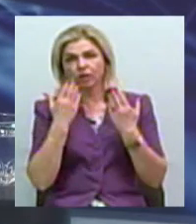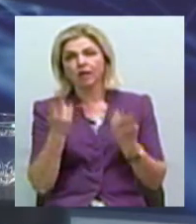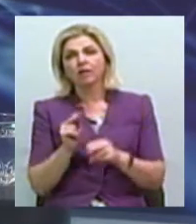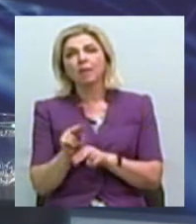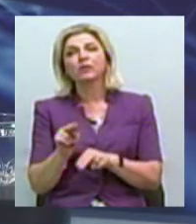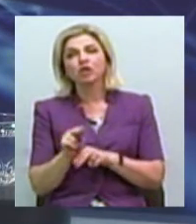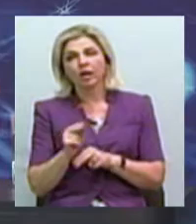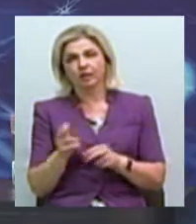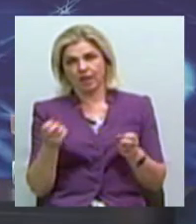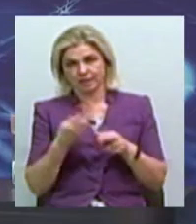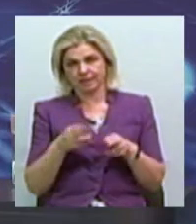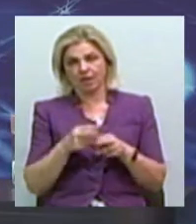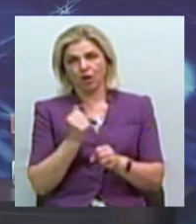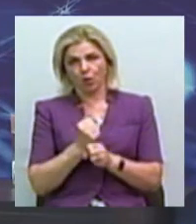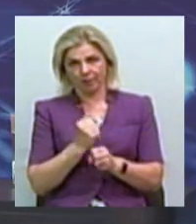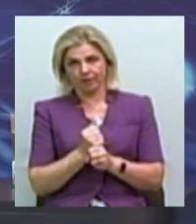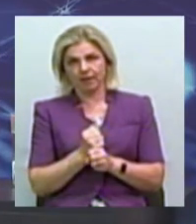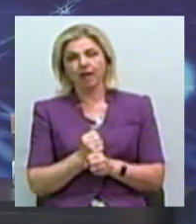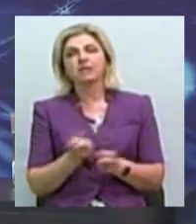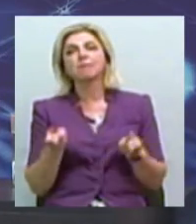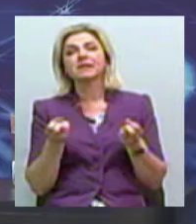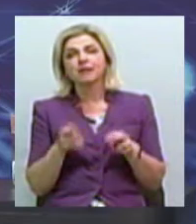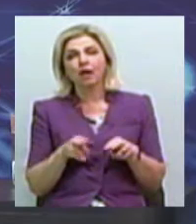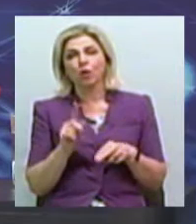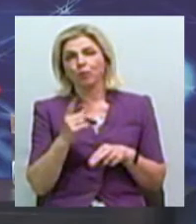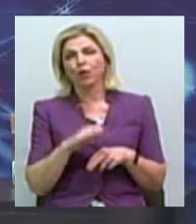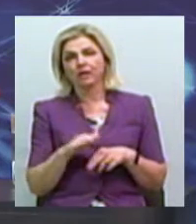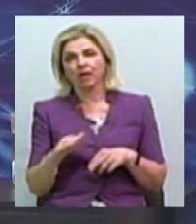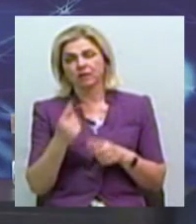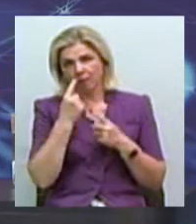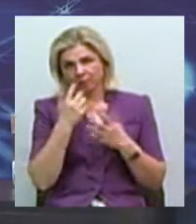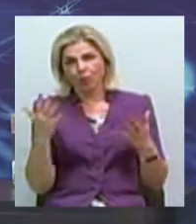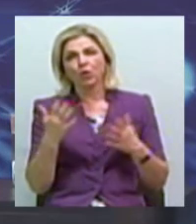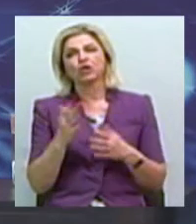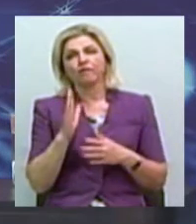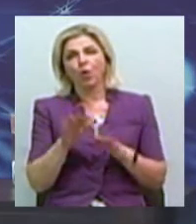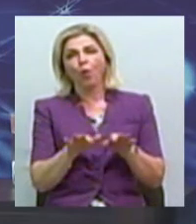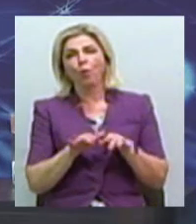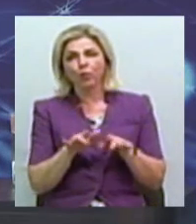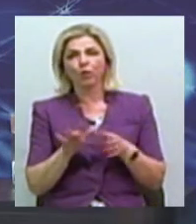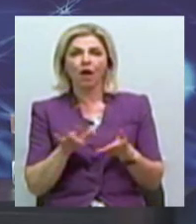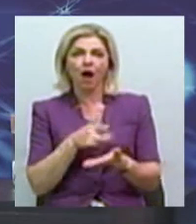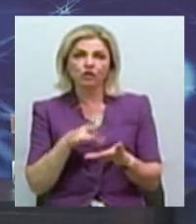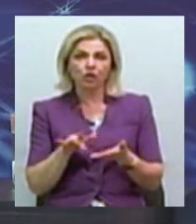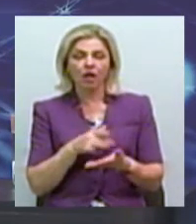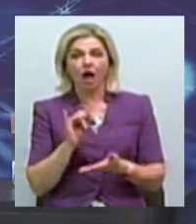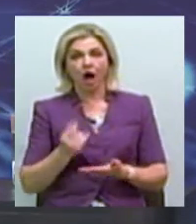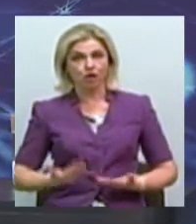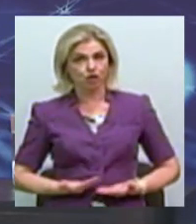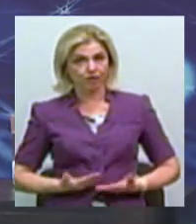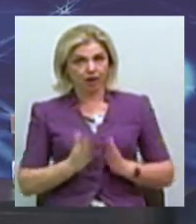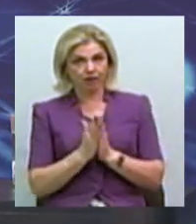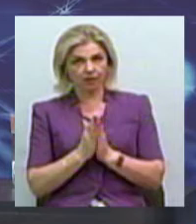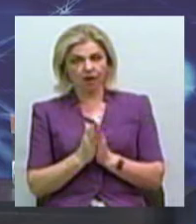робити спеціально, навмисне, тому що вони здебільшого сьогодні у комп'ютерах, у різних гаджетах, а жива книга до